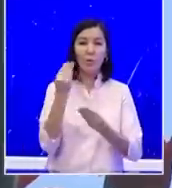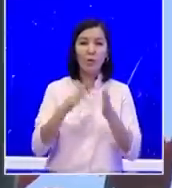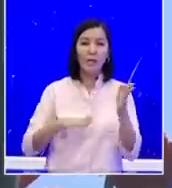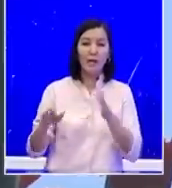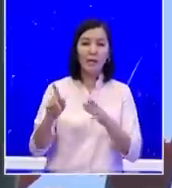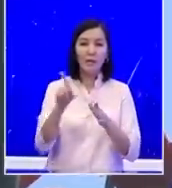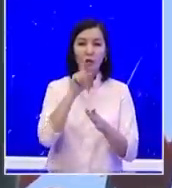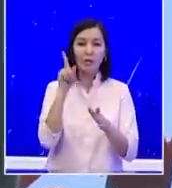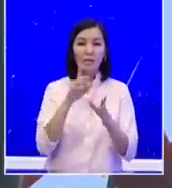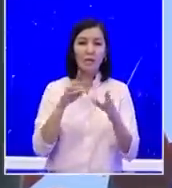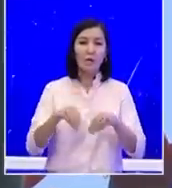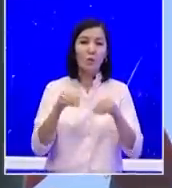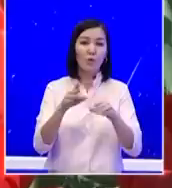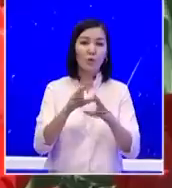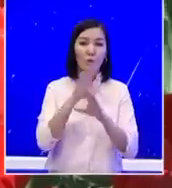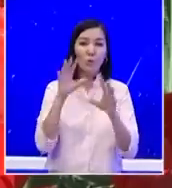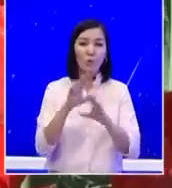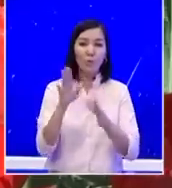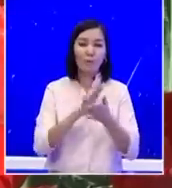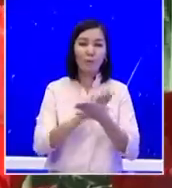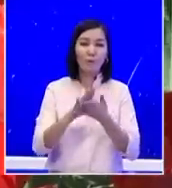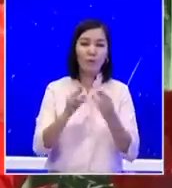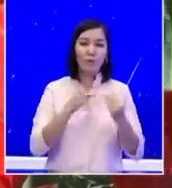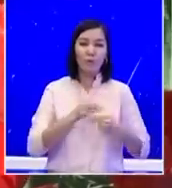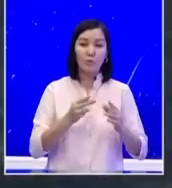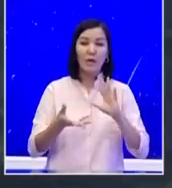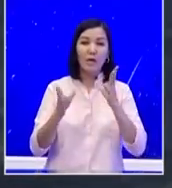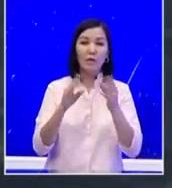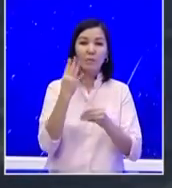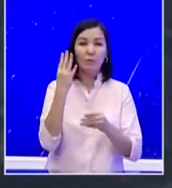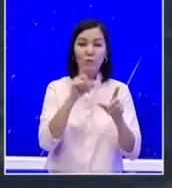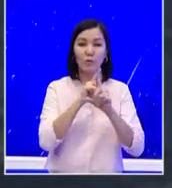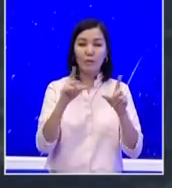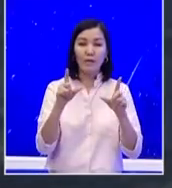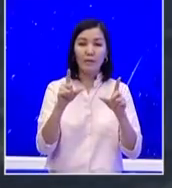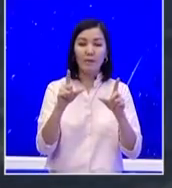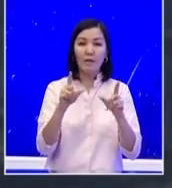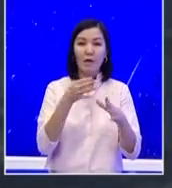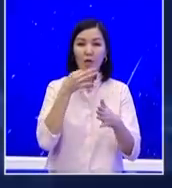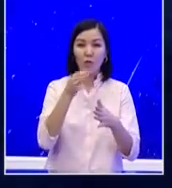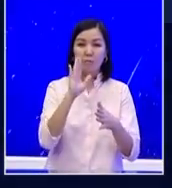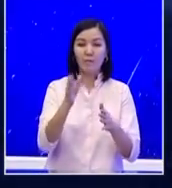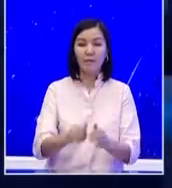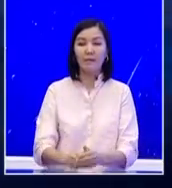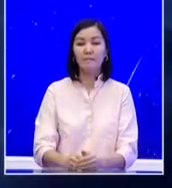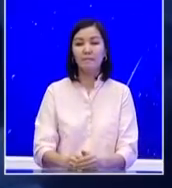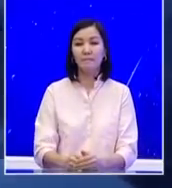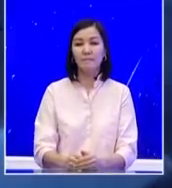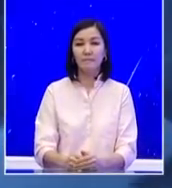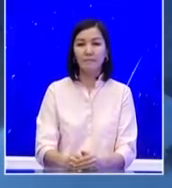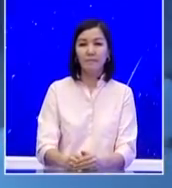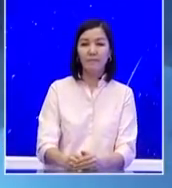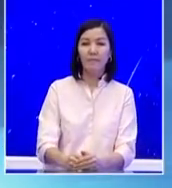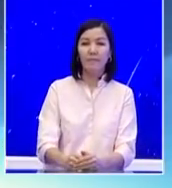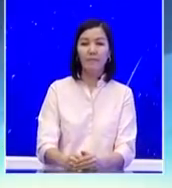жасыл желекпен көмкеріледі. Күтіп баптау тазарту жұмыстарына жалпы 4 мекеме жұмылдырылған. Кәмшат Мұхамеджан, Ержан Дүйсен,